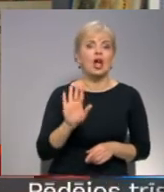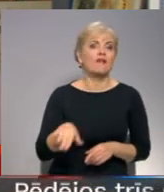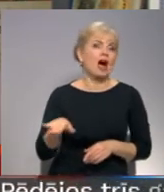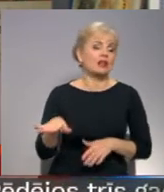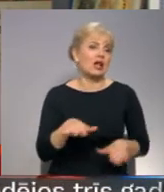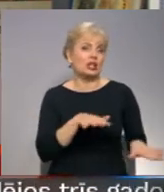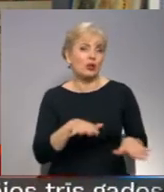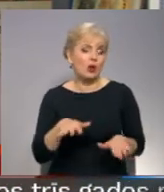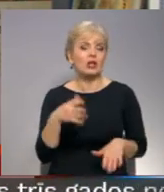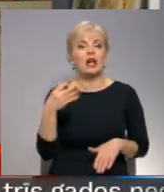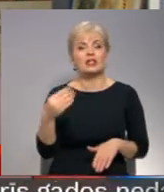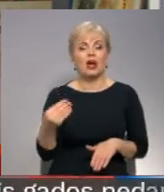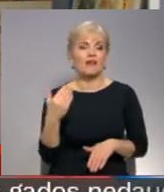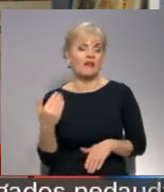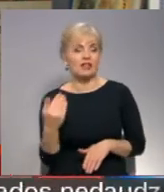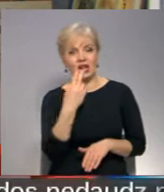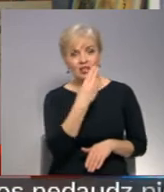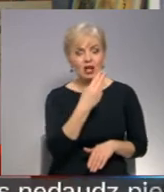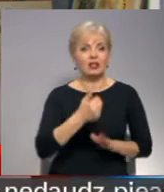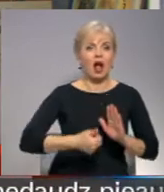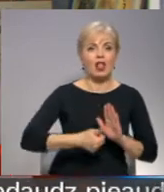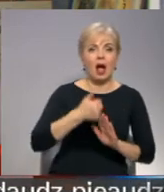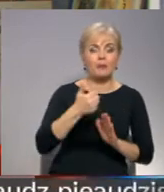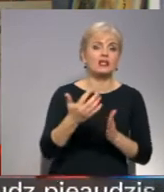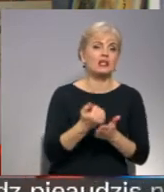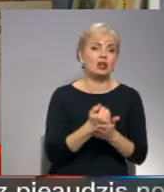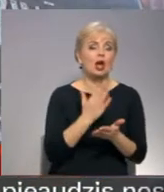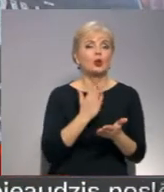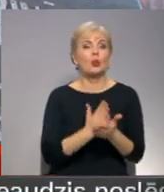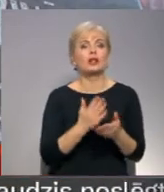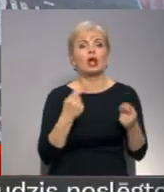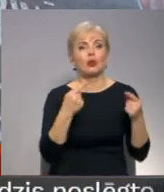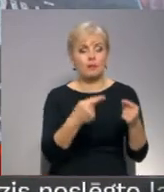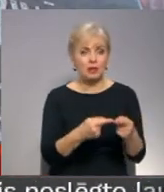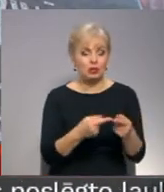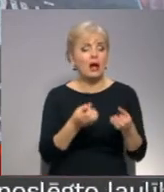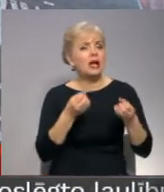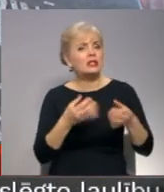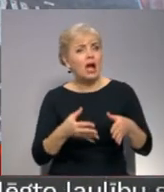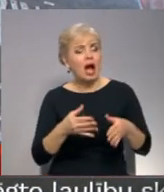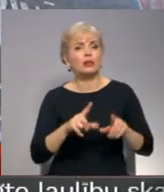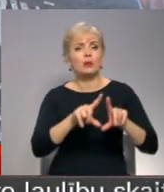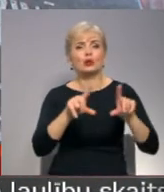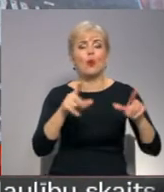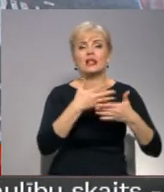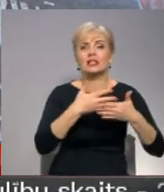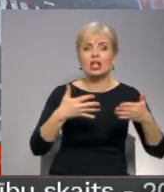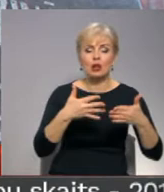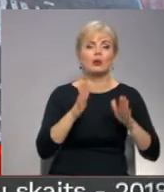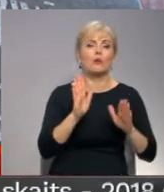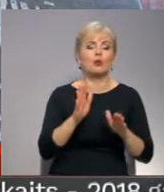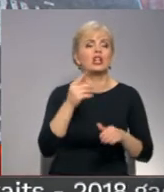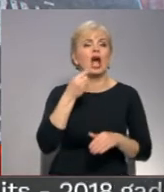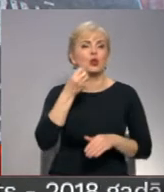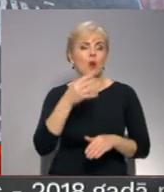rīkoties savā ieskatā, kā ir labāk sasniegt noteikto mēķi. Skaidrība par skolu tīkla reformu būšot maija